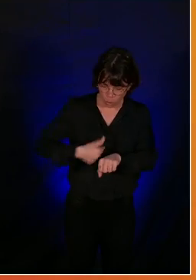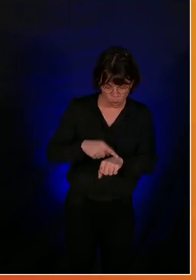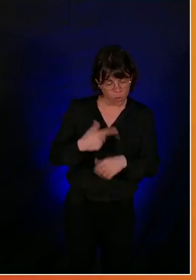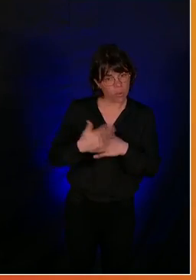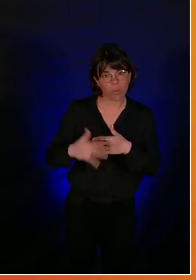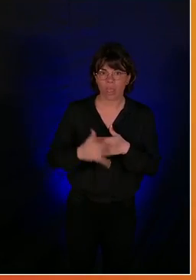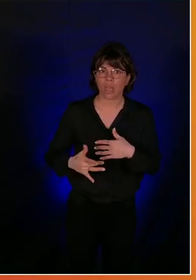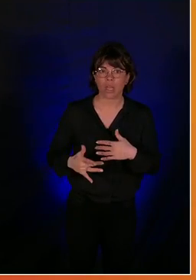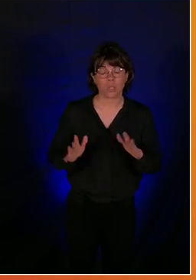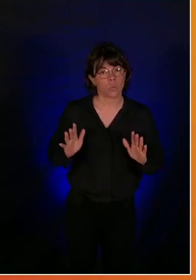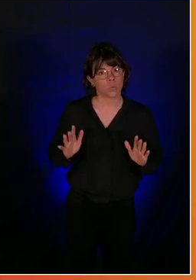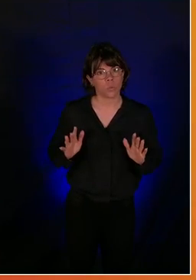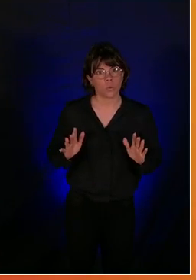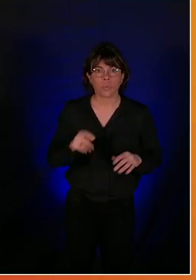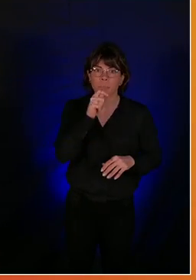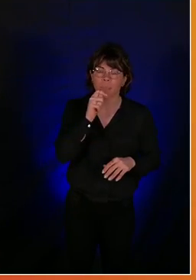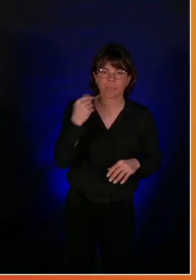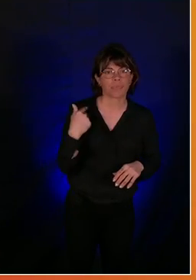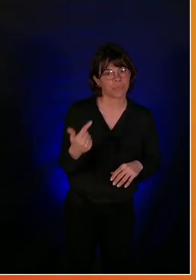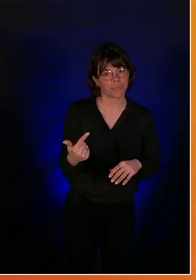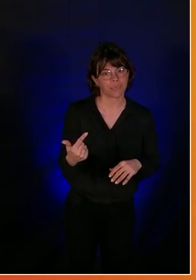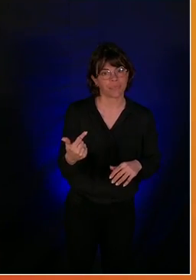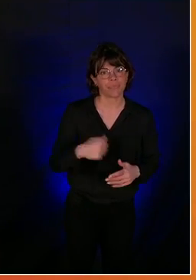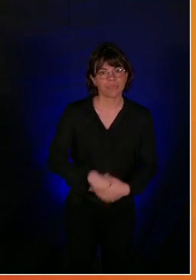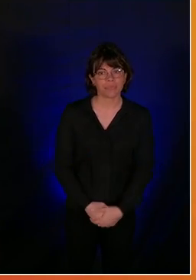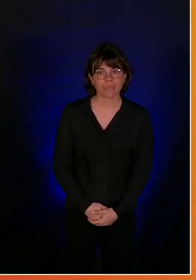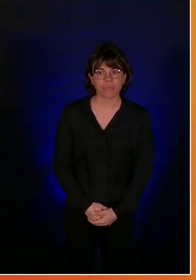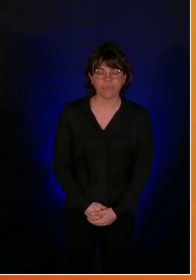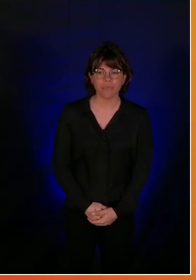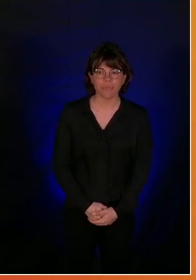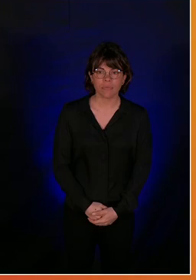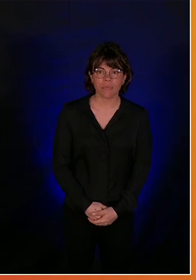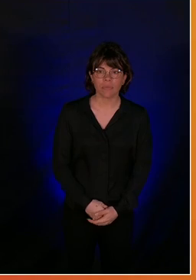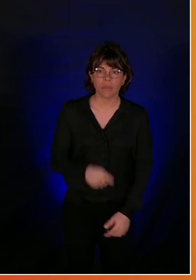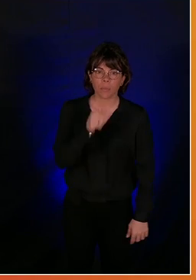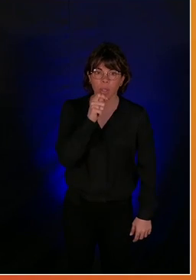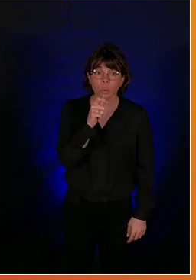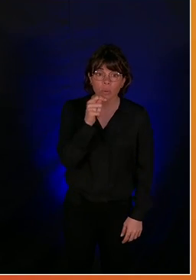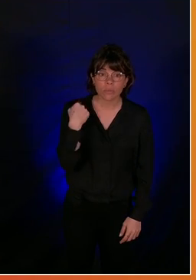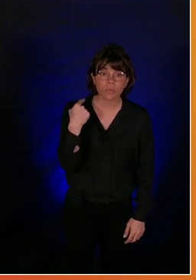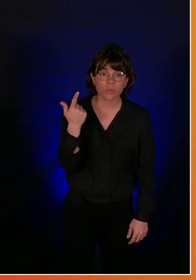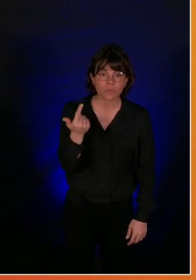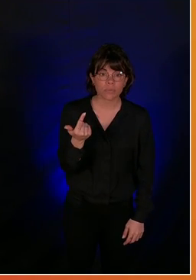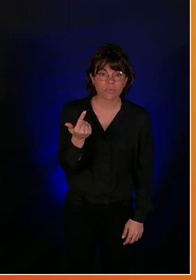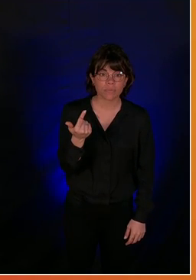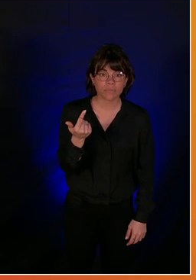à moi micro numéro 2 bien micro numéro 2 s'il